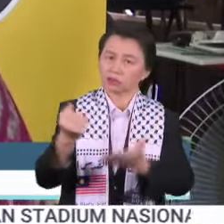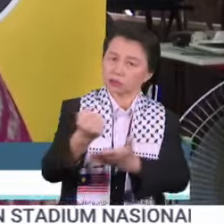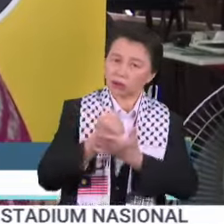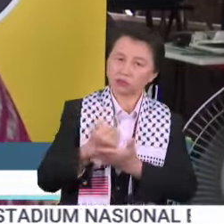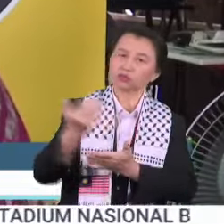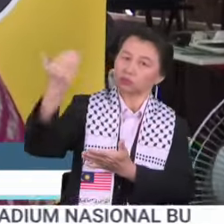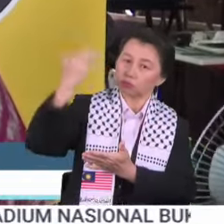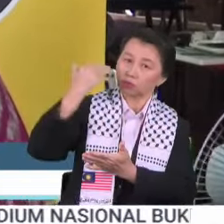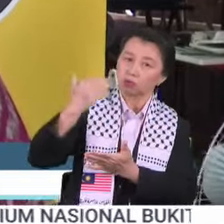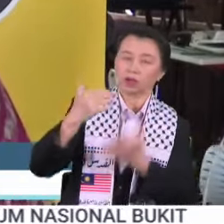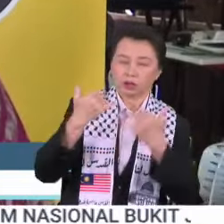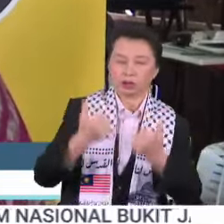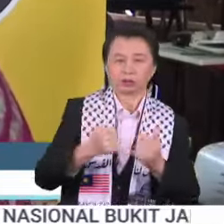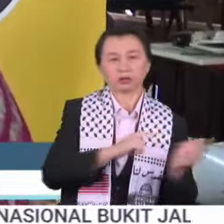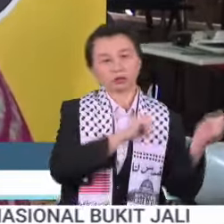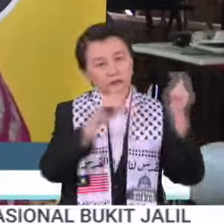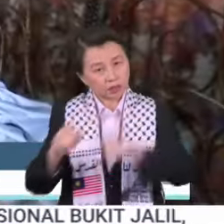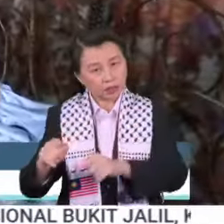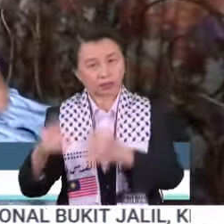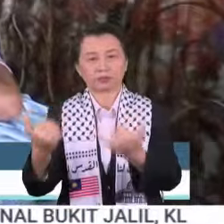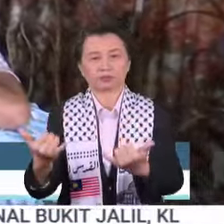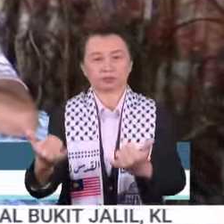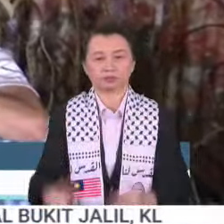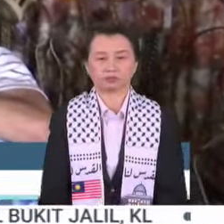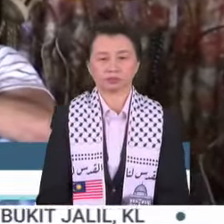kita. Jadi itulah sebab kita kemari pada hari ini.